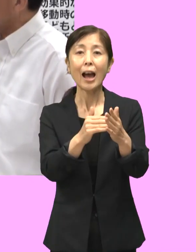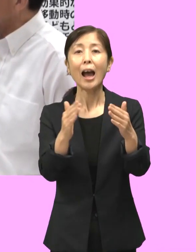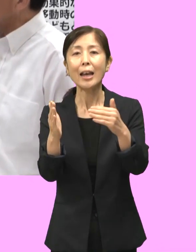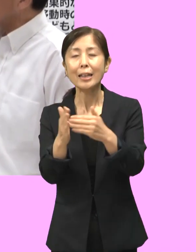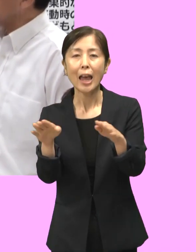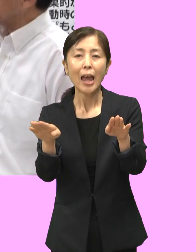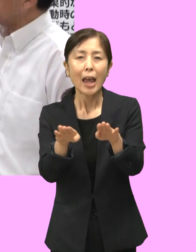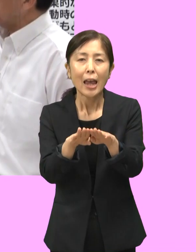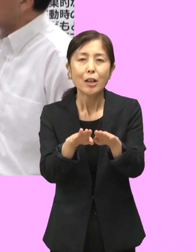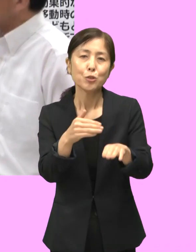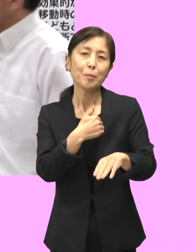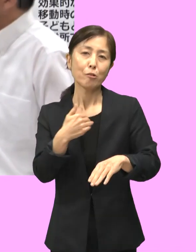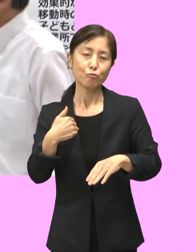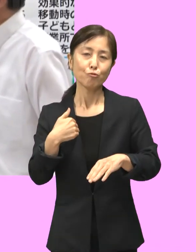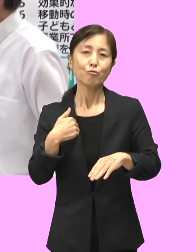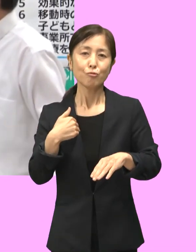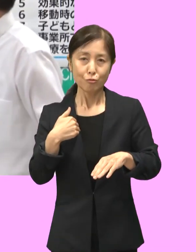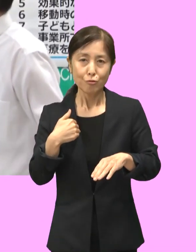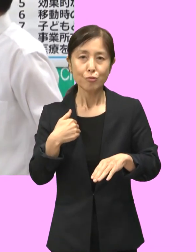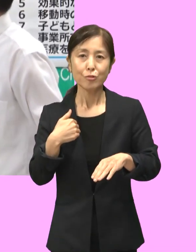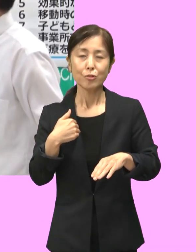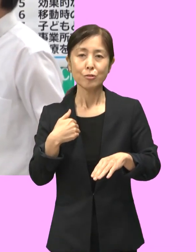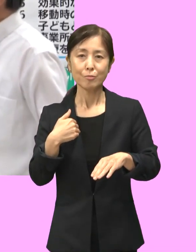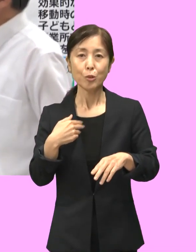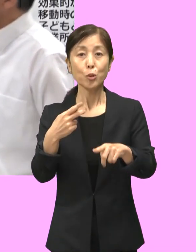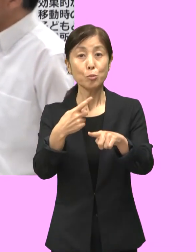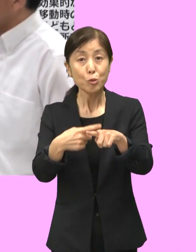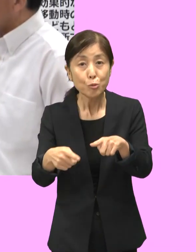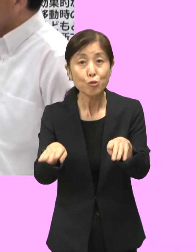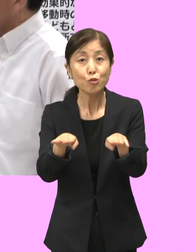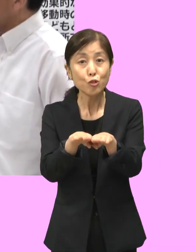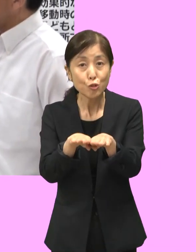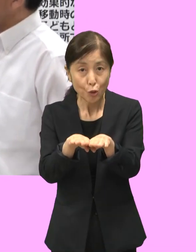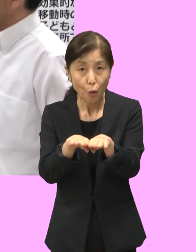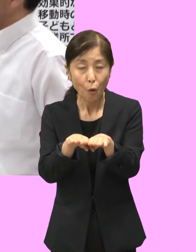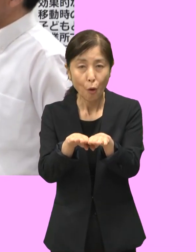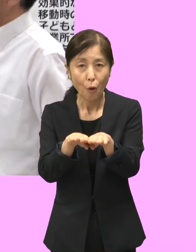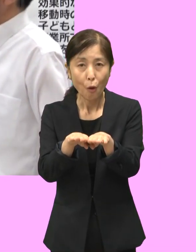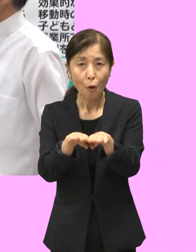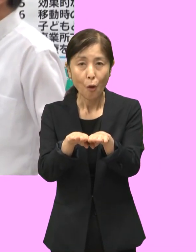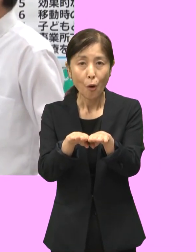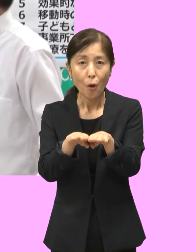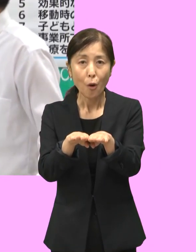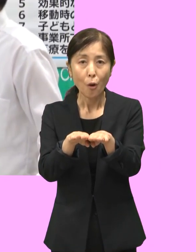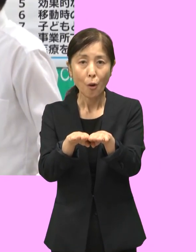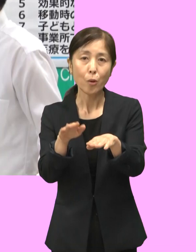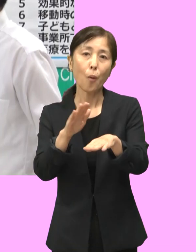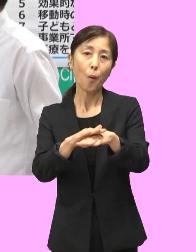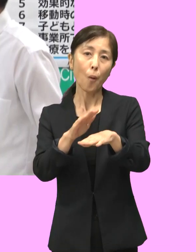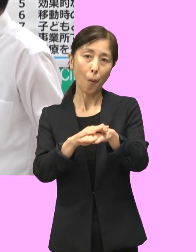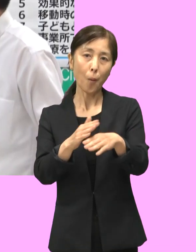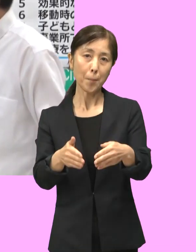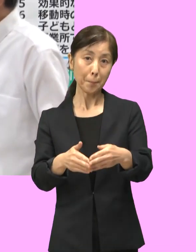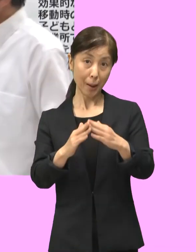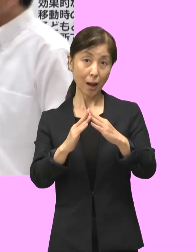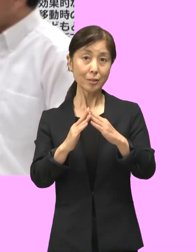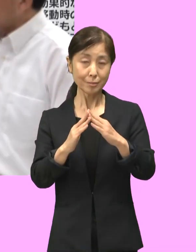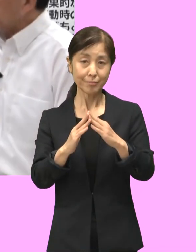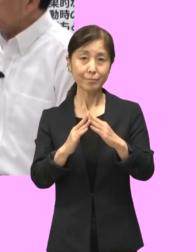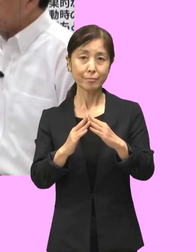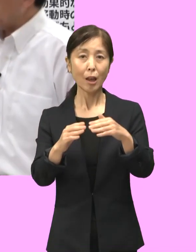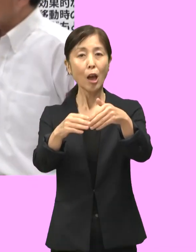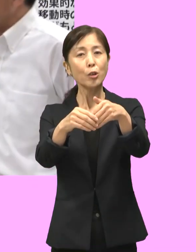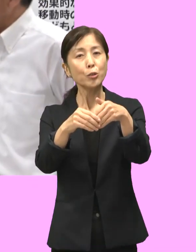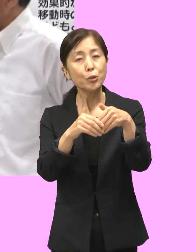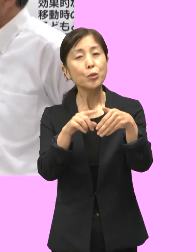できるというような、部分休業の、仕組みを、設けることにいたします。